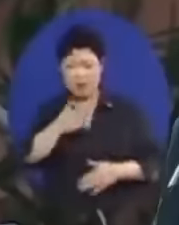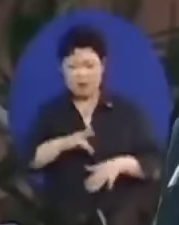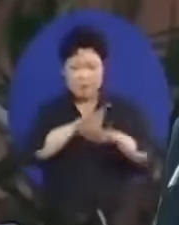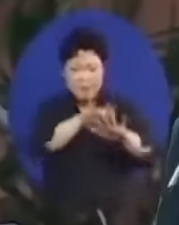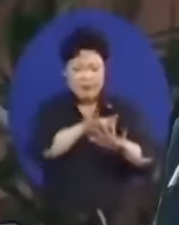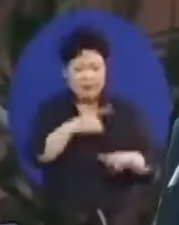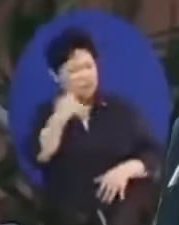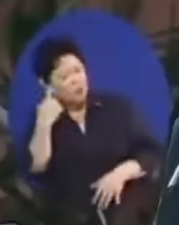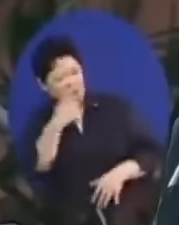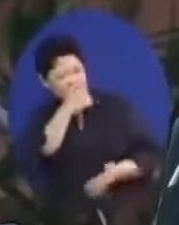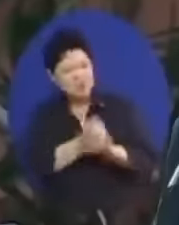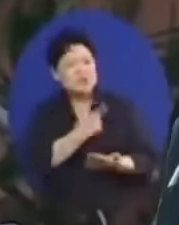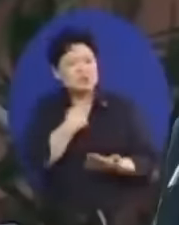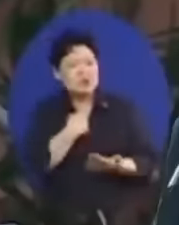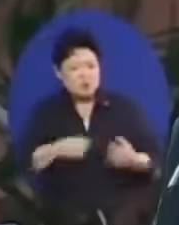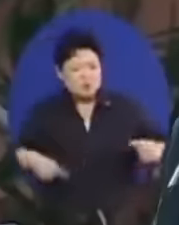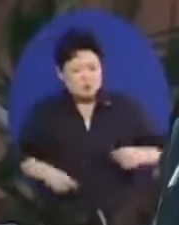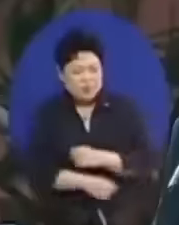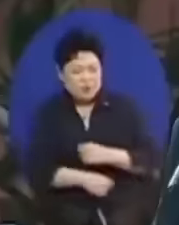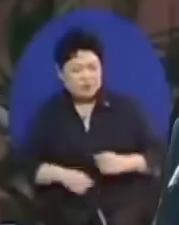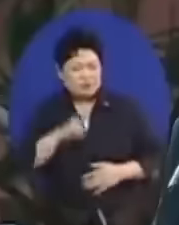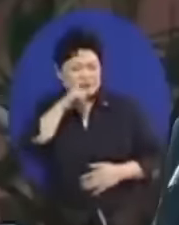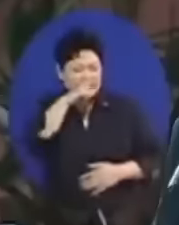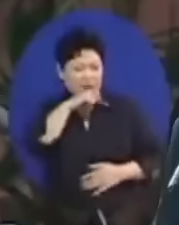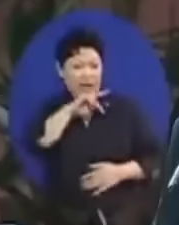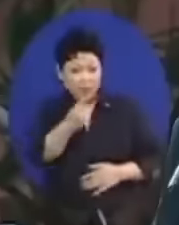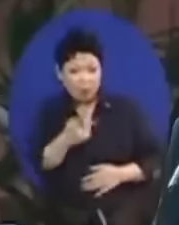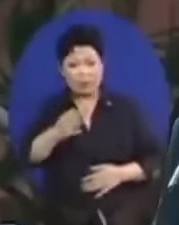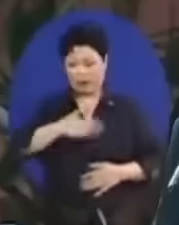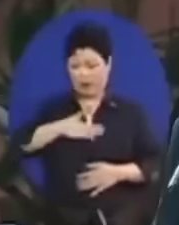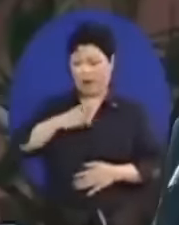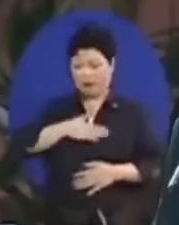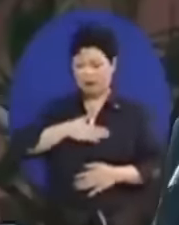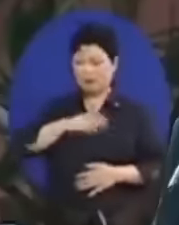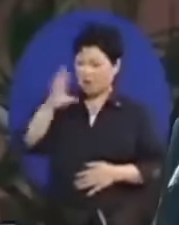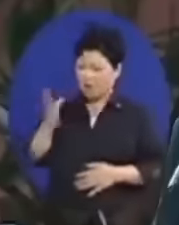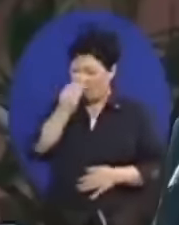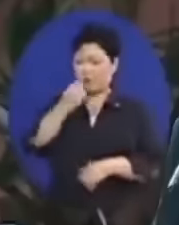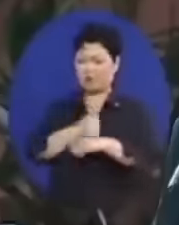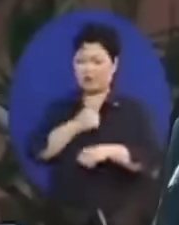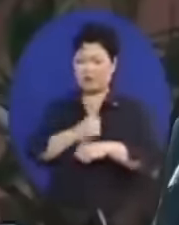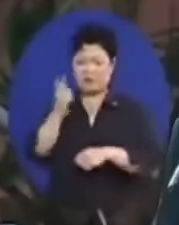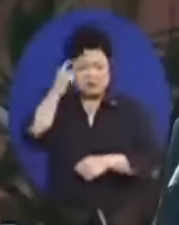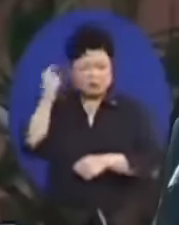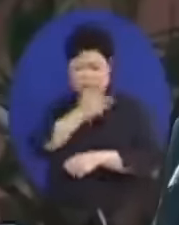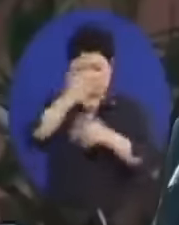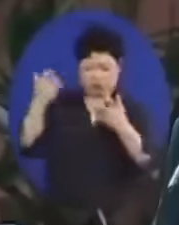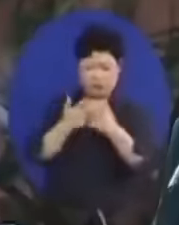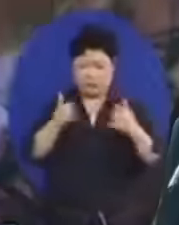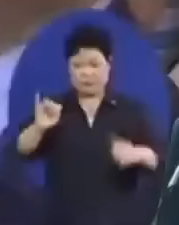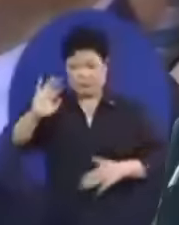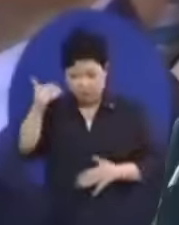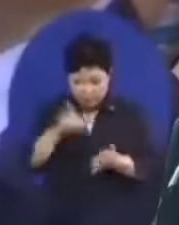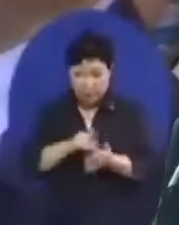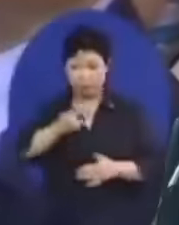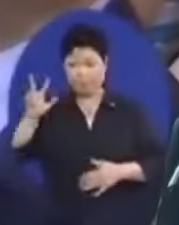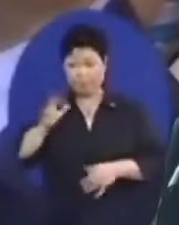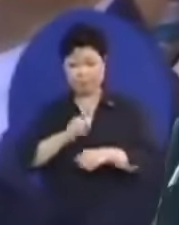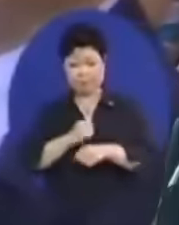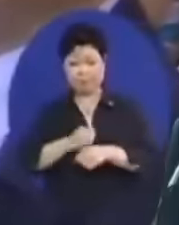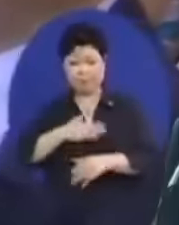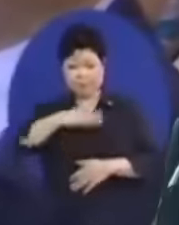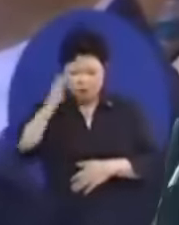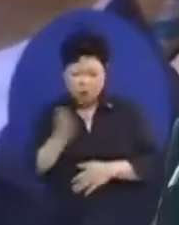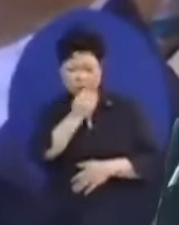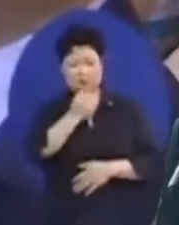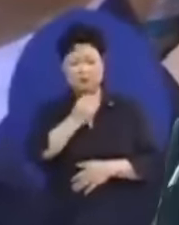여러분 유혹하고 죄를 짓고 불의하고 추악한 일을 하게 할 때라도 나는 거룩하고 성령 충만한 사람이 되었습니다. 나는